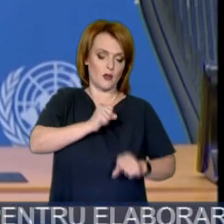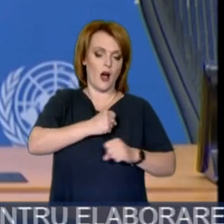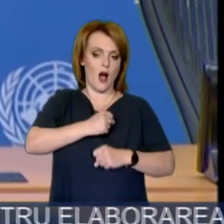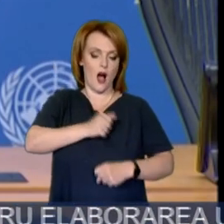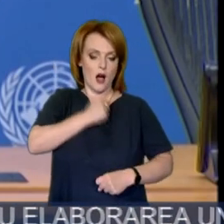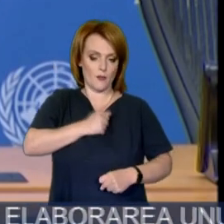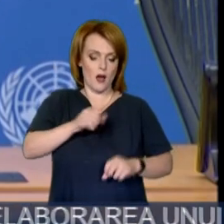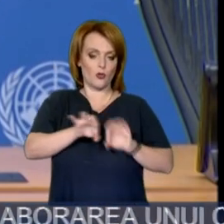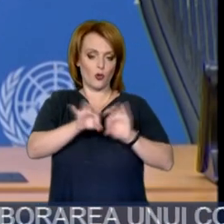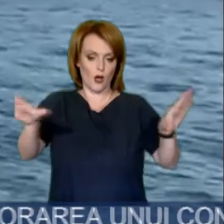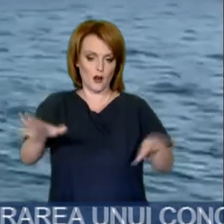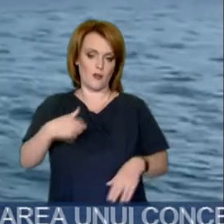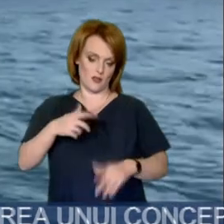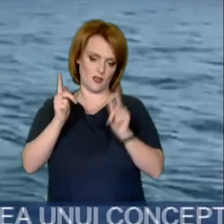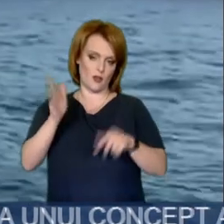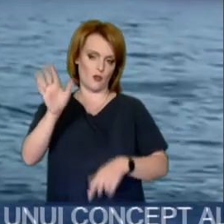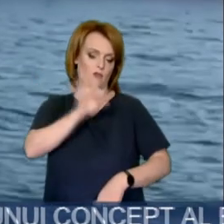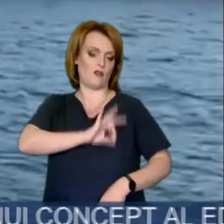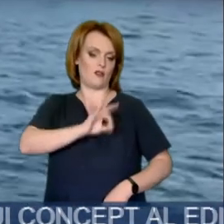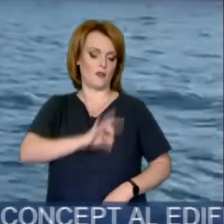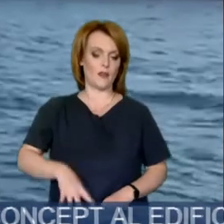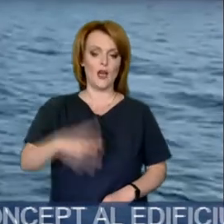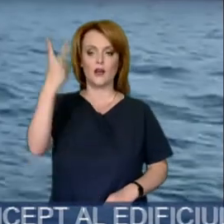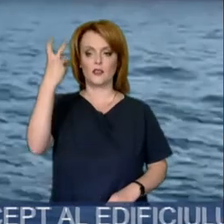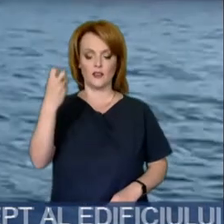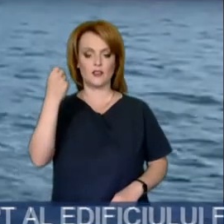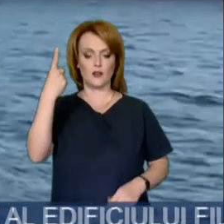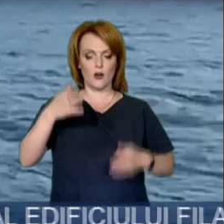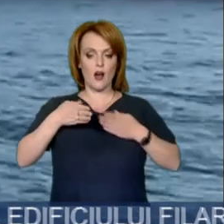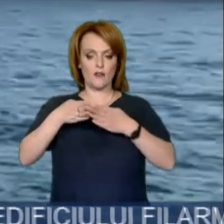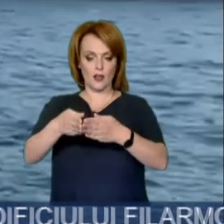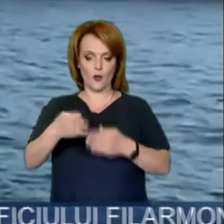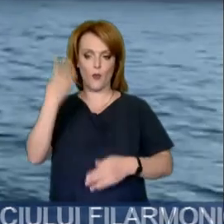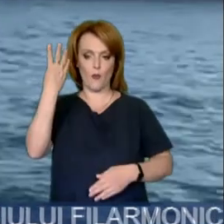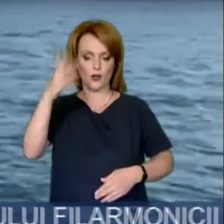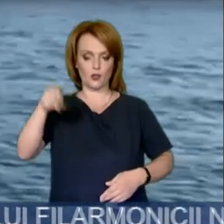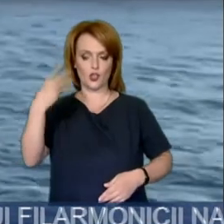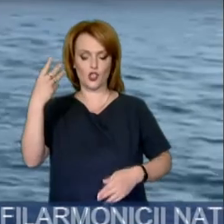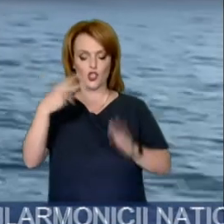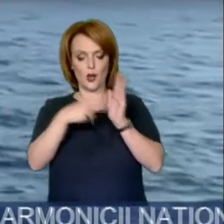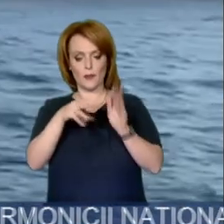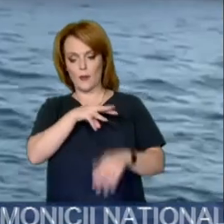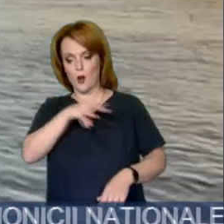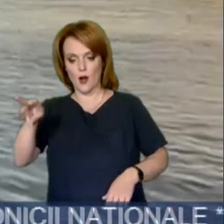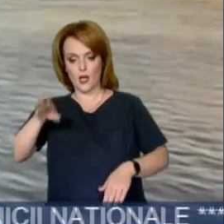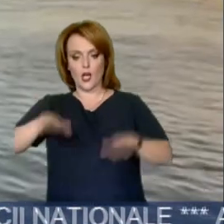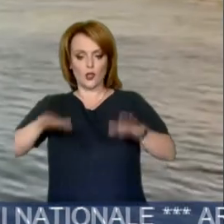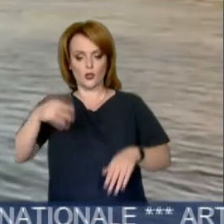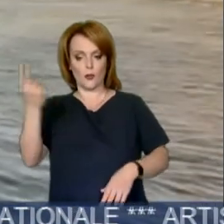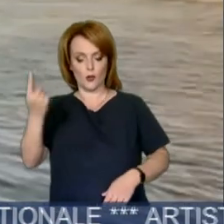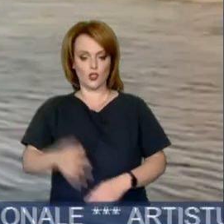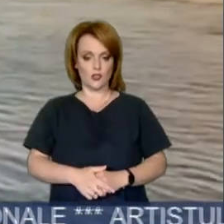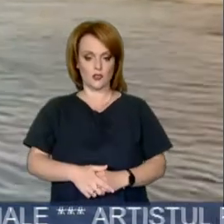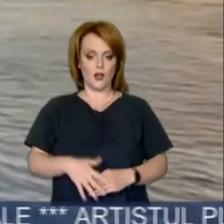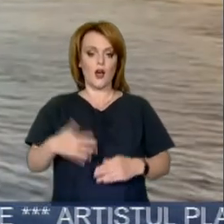acceptabilă de către noi între timp 211 nave cu 4,7 milioane de tone de produse agricole la